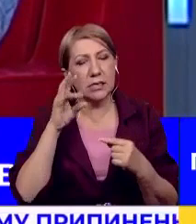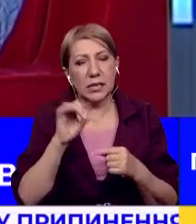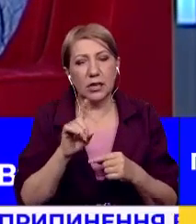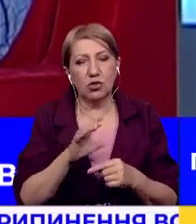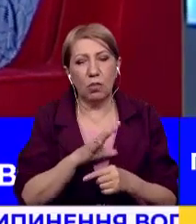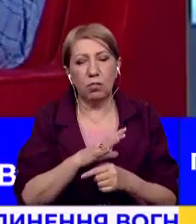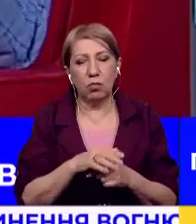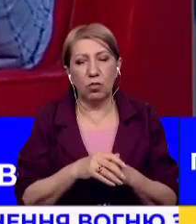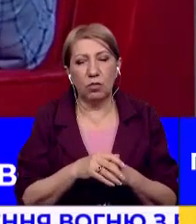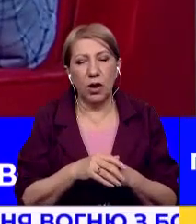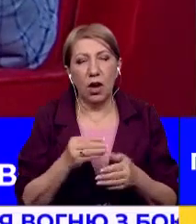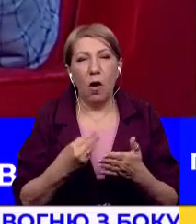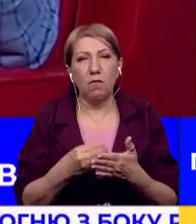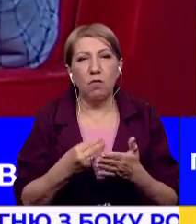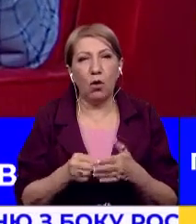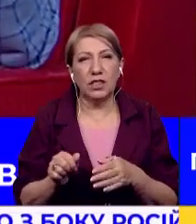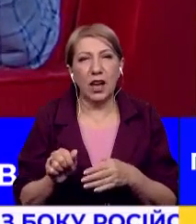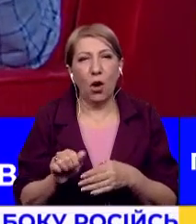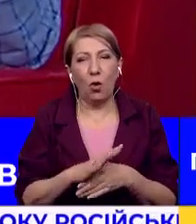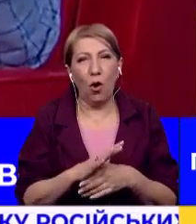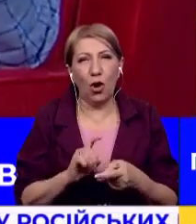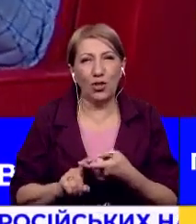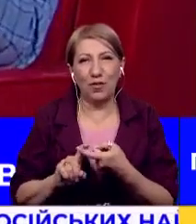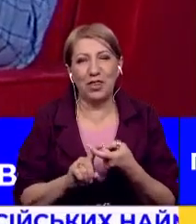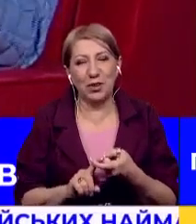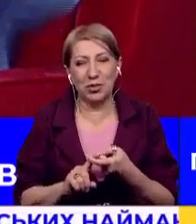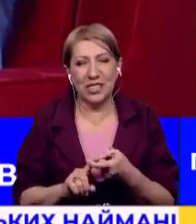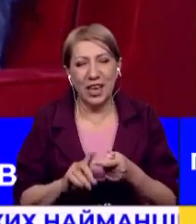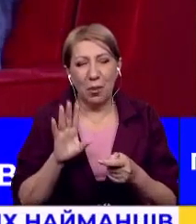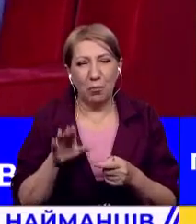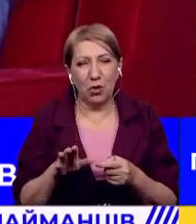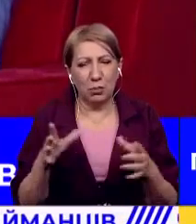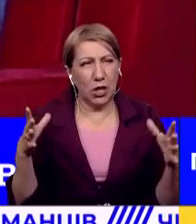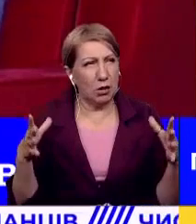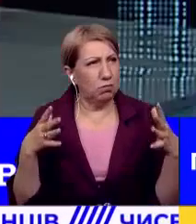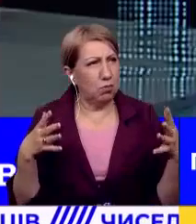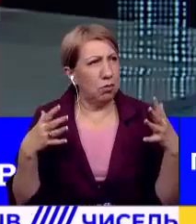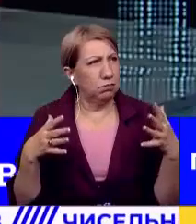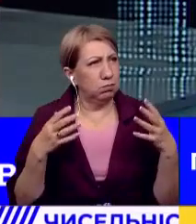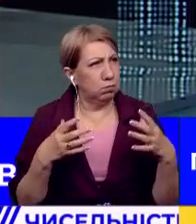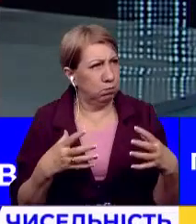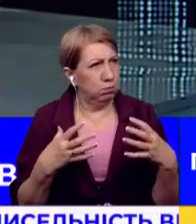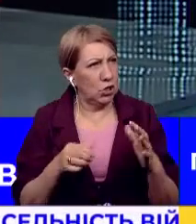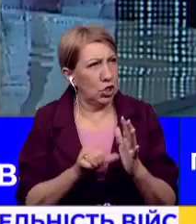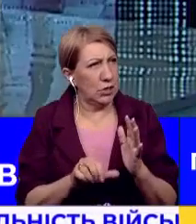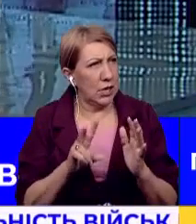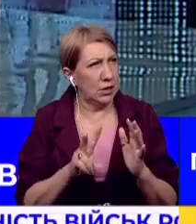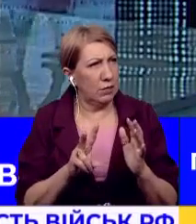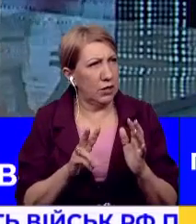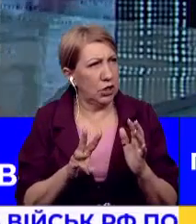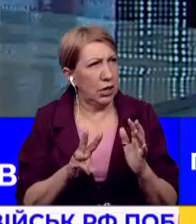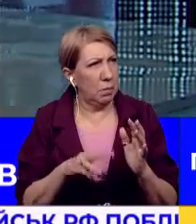був фонд антикоронавірусний, потім він такий був, пухлий такий,